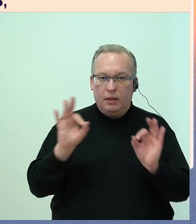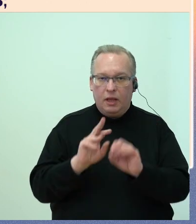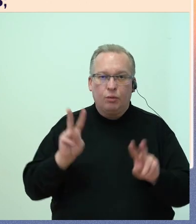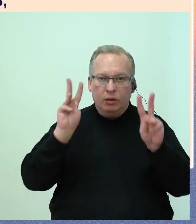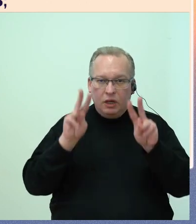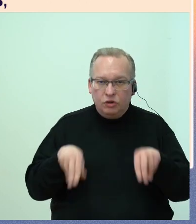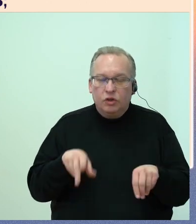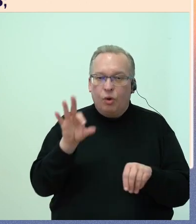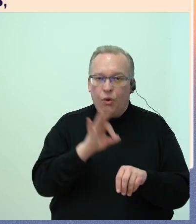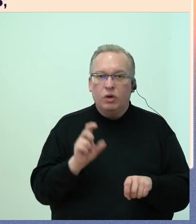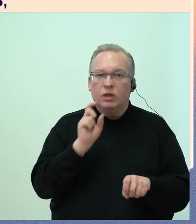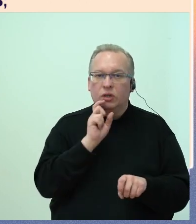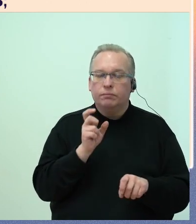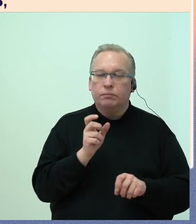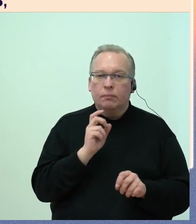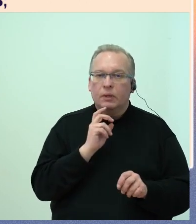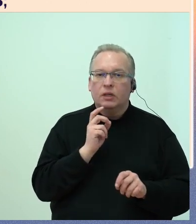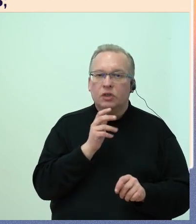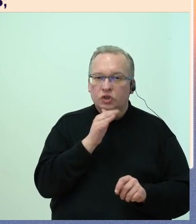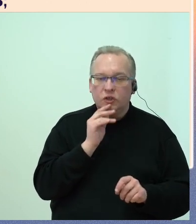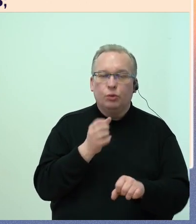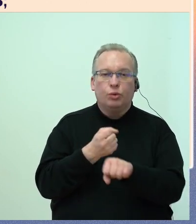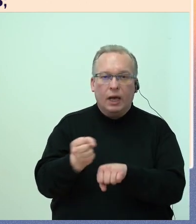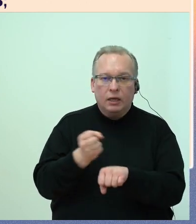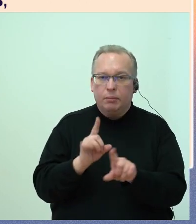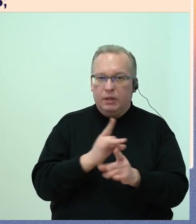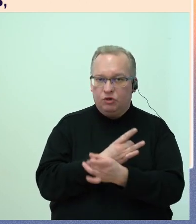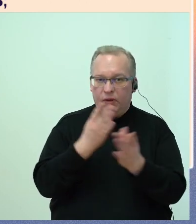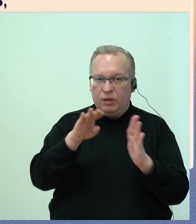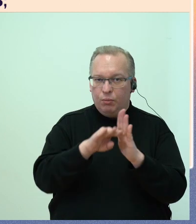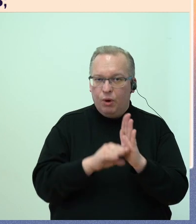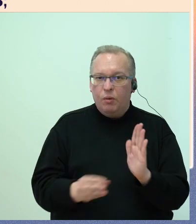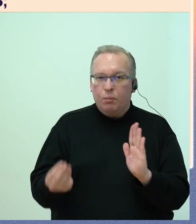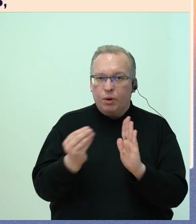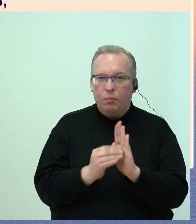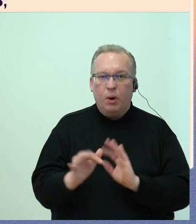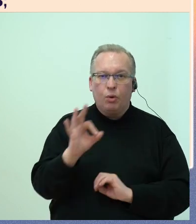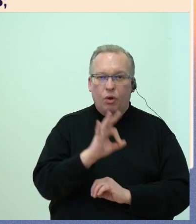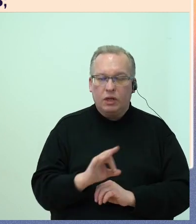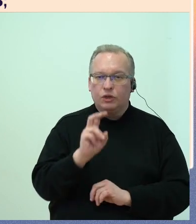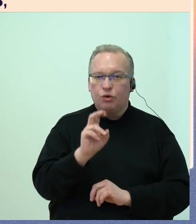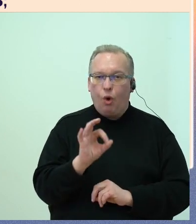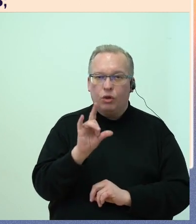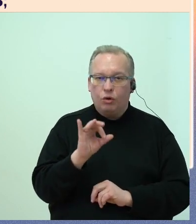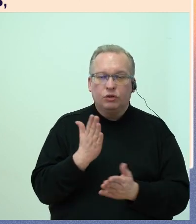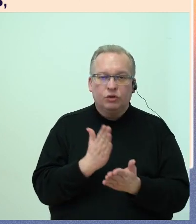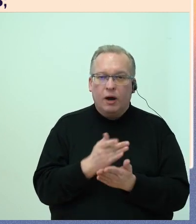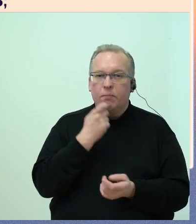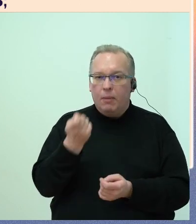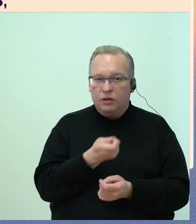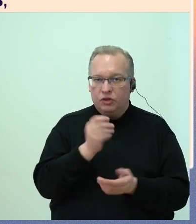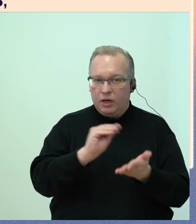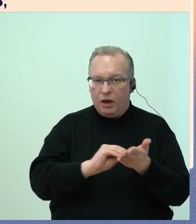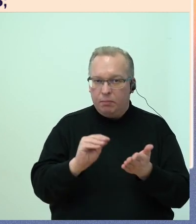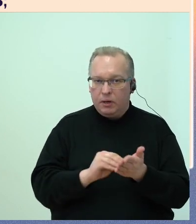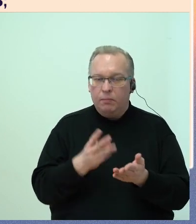apie holokaustą ir tą svarbu turėti omenyje, kalbant apie švietimo programas, kuriuose kol kas holokaustas yra nepakankamai atspindėtas